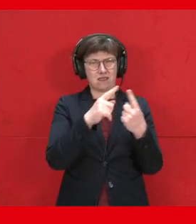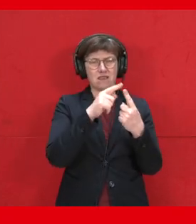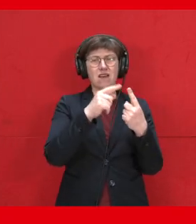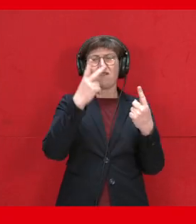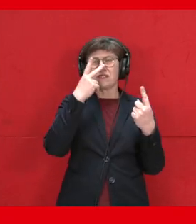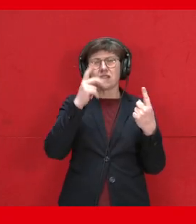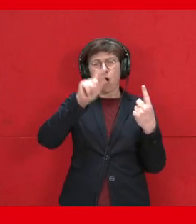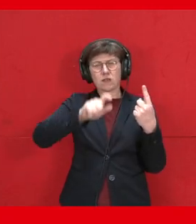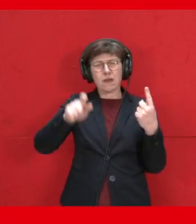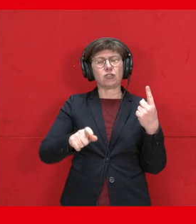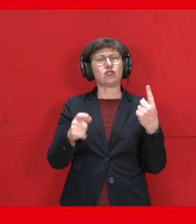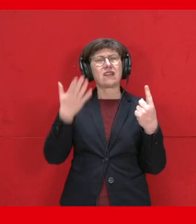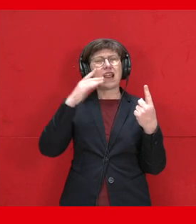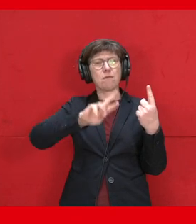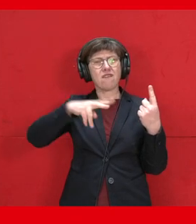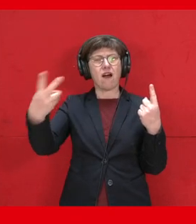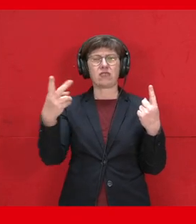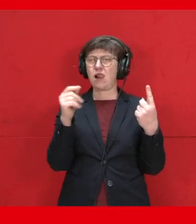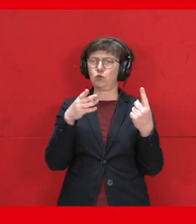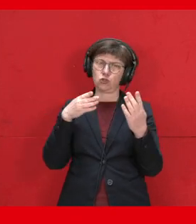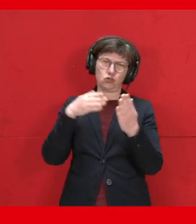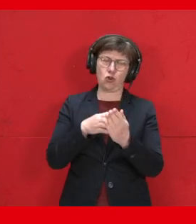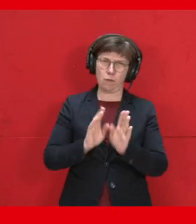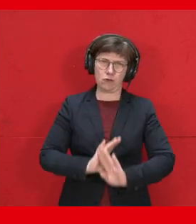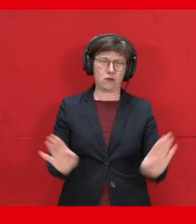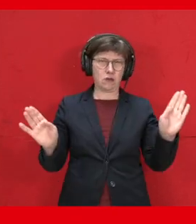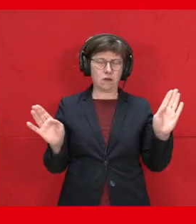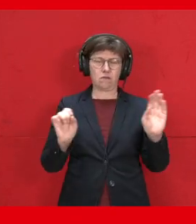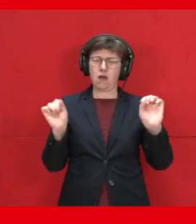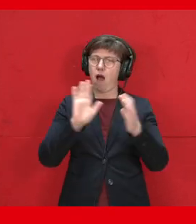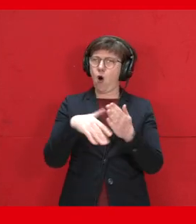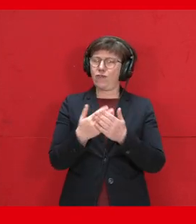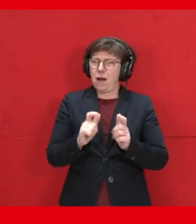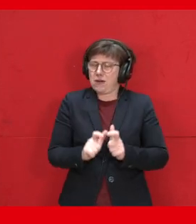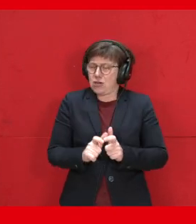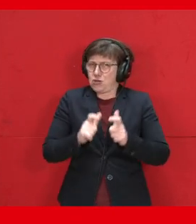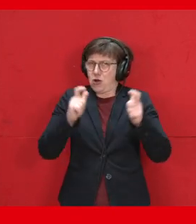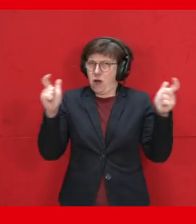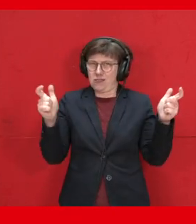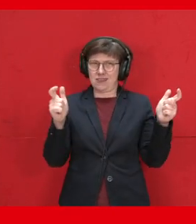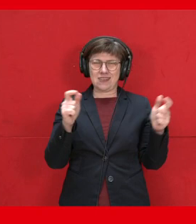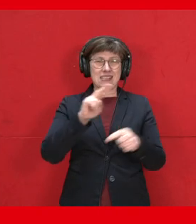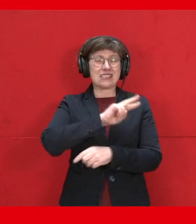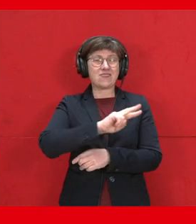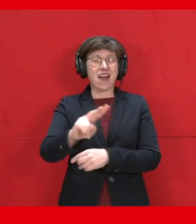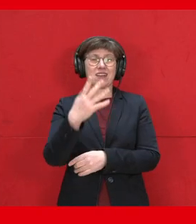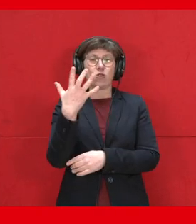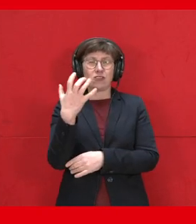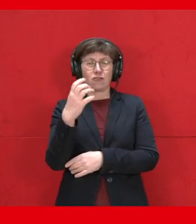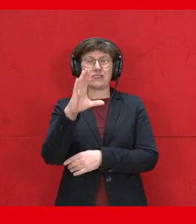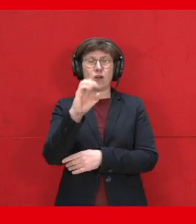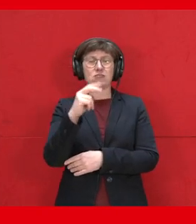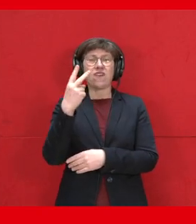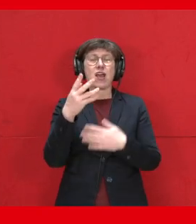damit, dass wir den menschengemachten Klimawandel aufhalten wollen. Eine gigantische Aufgabe. 2050 CO2-neutral